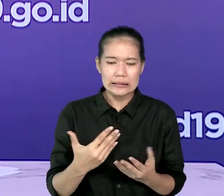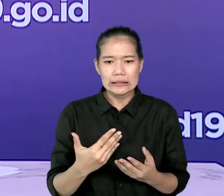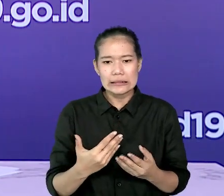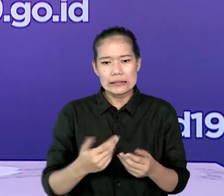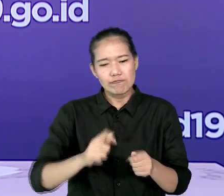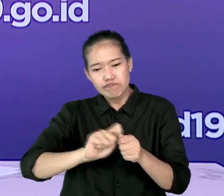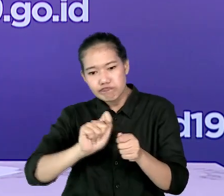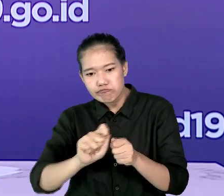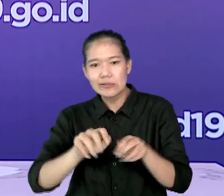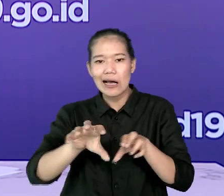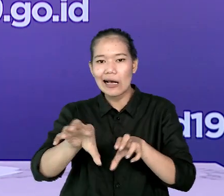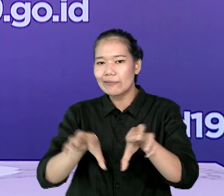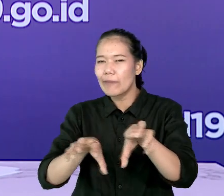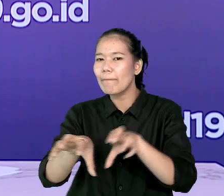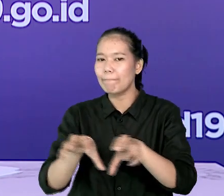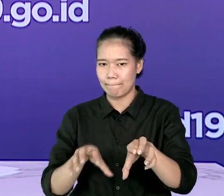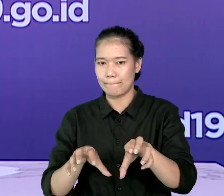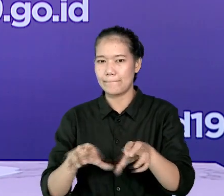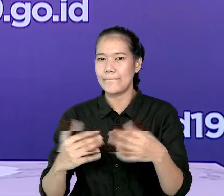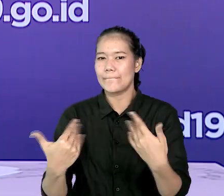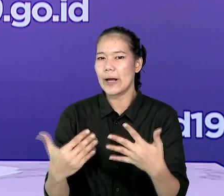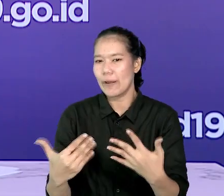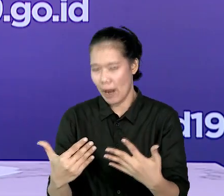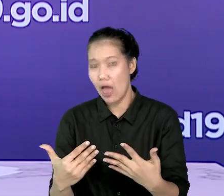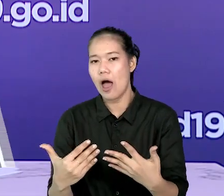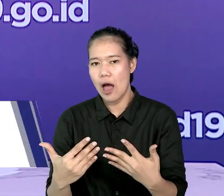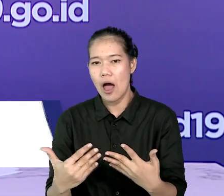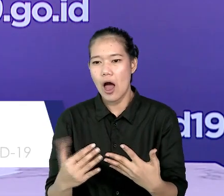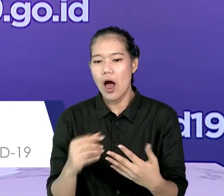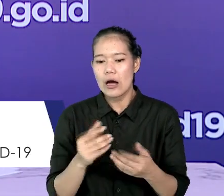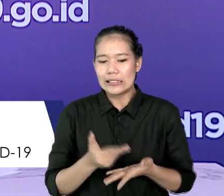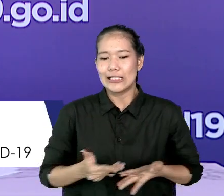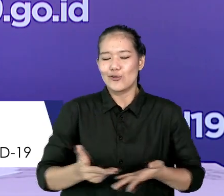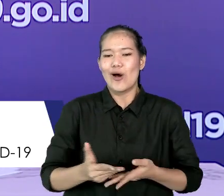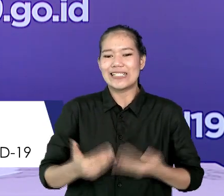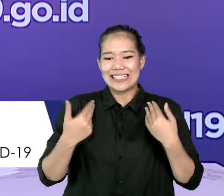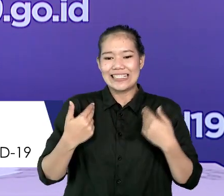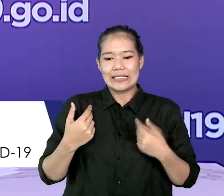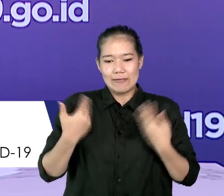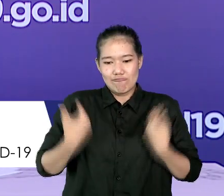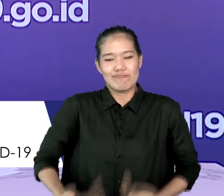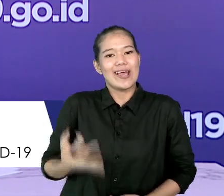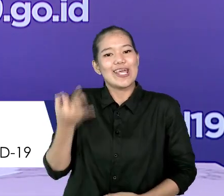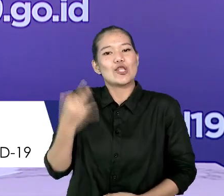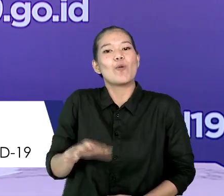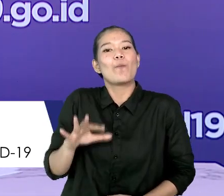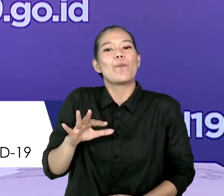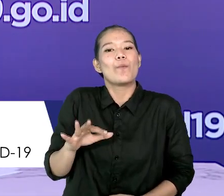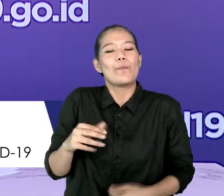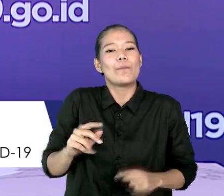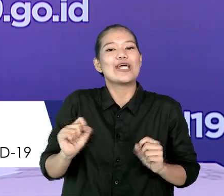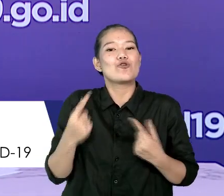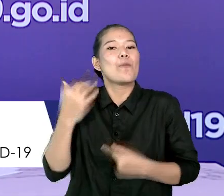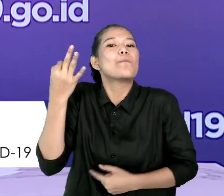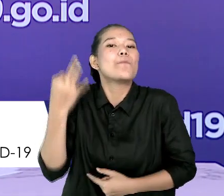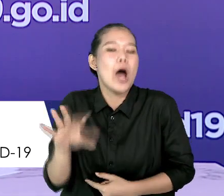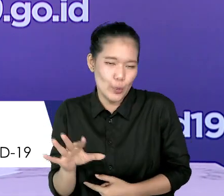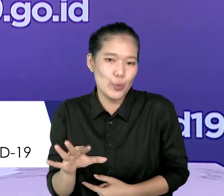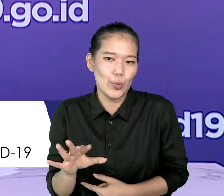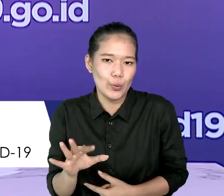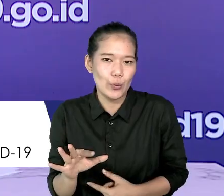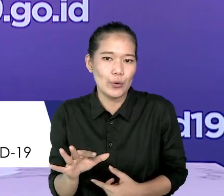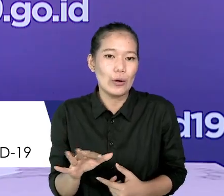merupakan strategi antisipatif dan dasar tatanan hidup baru bagi masyarakat yang dikendalikan melalui kebijakan PPKM